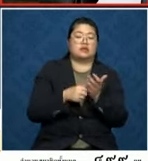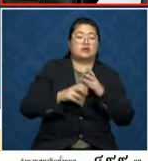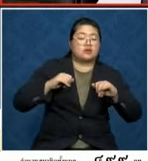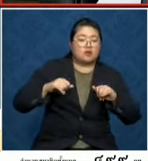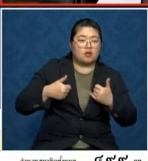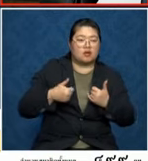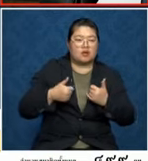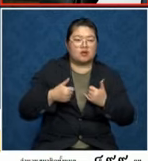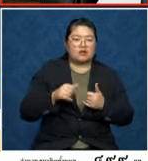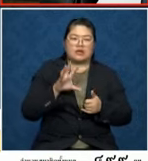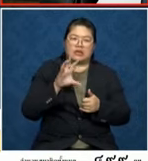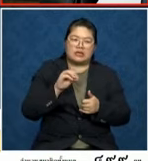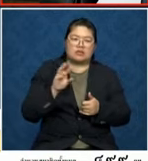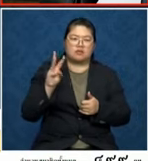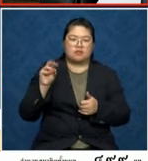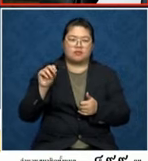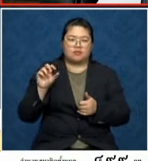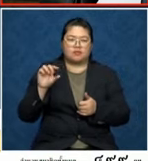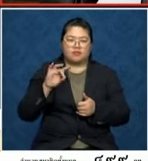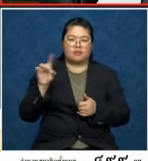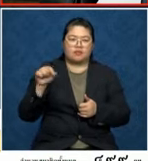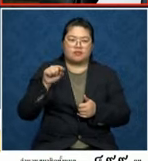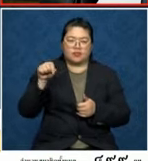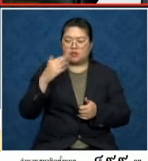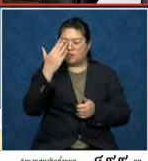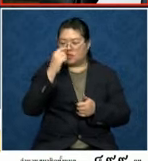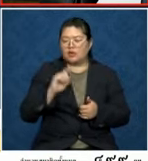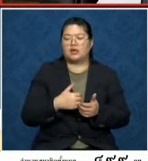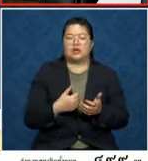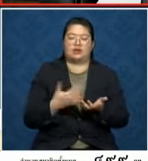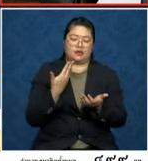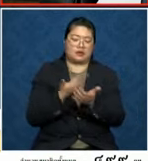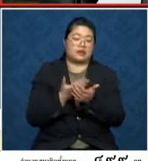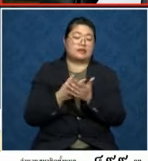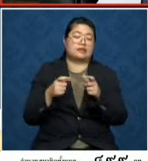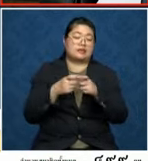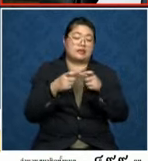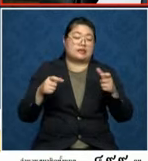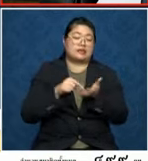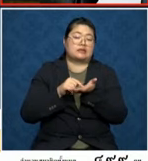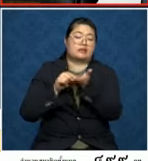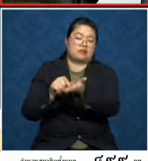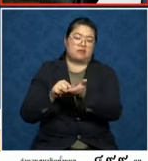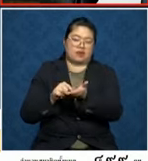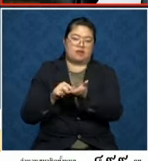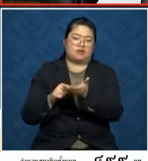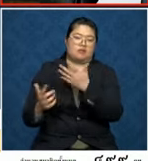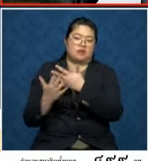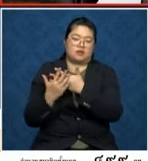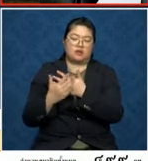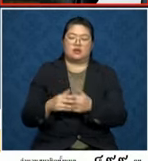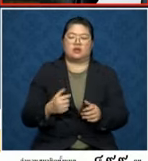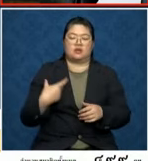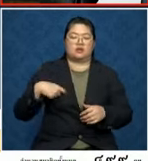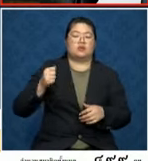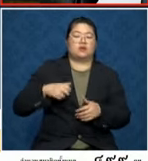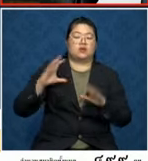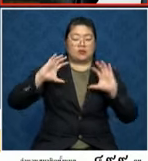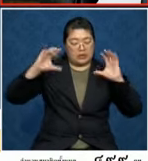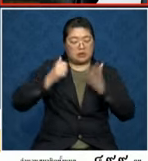ของมูลค่าหน้าเช็คเท่านั้นนะครับเนื่องจากคดีเช็คเด้งเนี่ยเป็นคดีอาญานะครับอัยการก็ดำเนินคดีให้แล้วไม่ต้องเสียค่าธรรมเนียมศาลด้ว